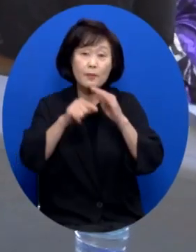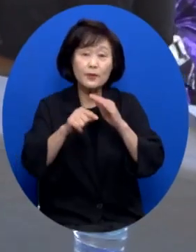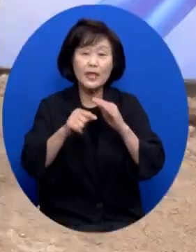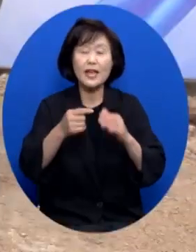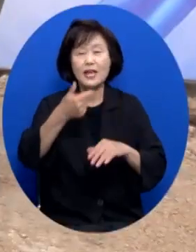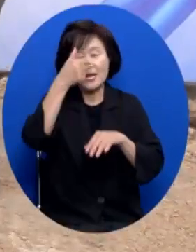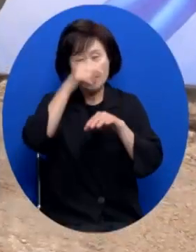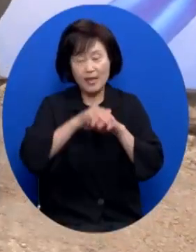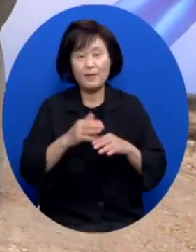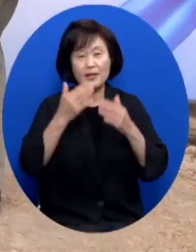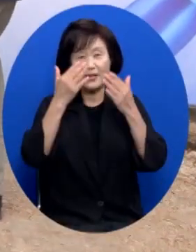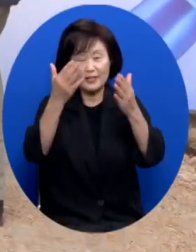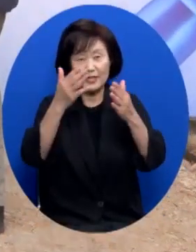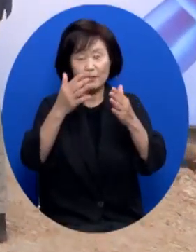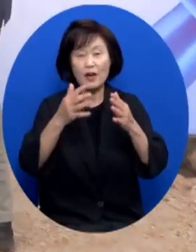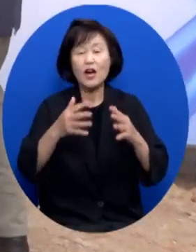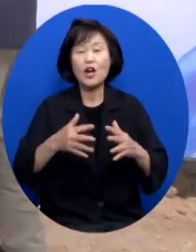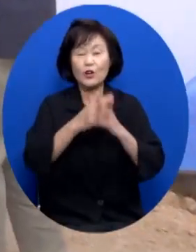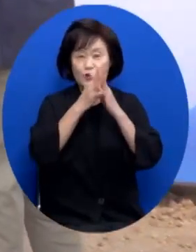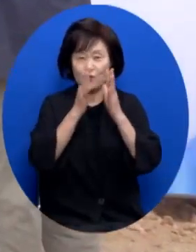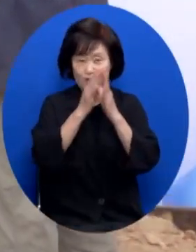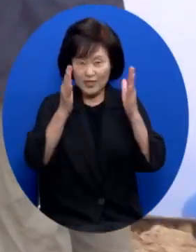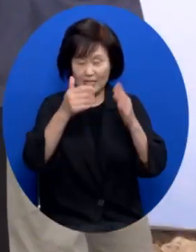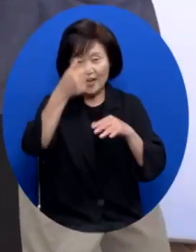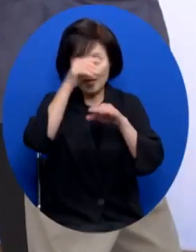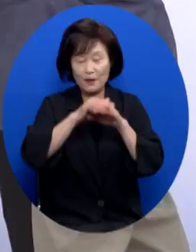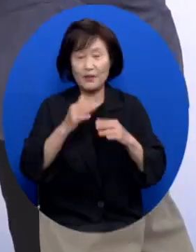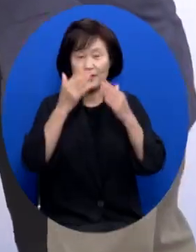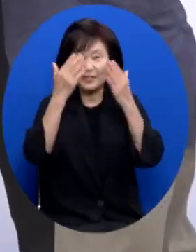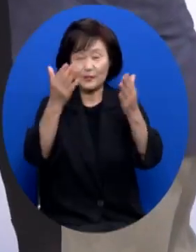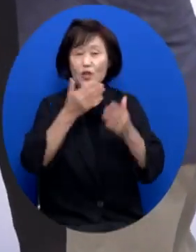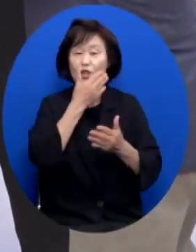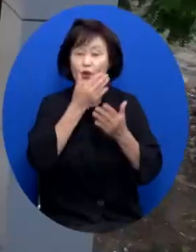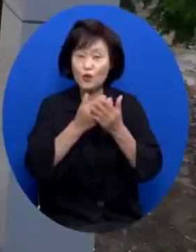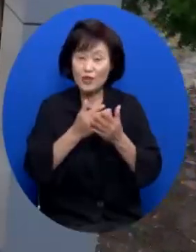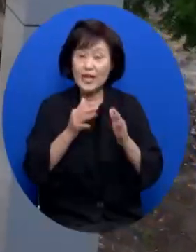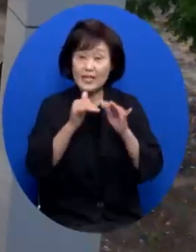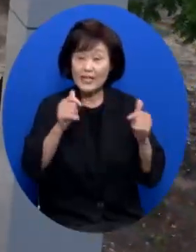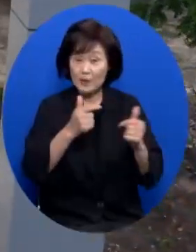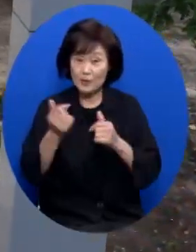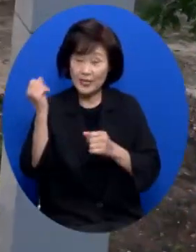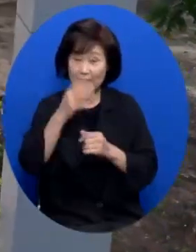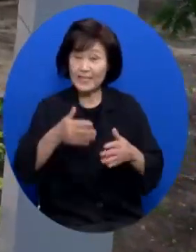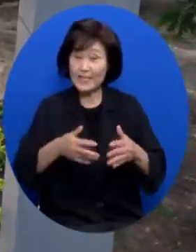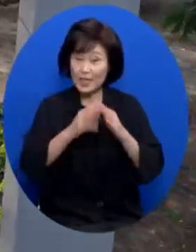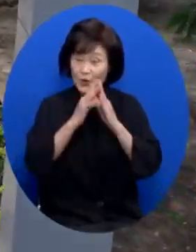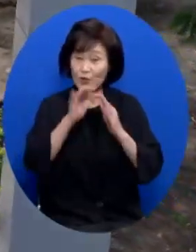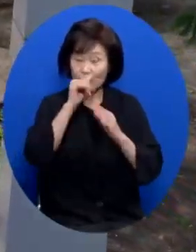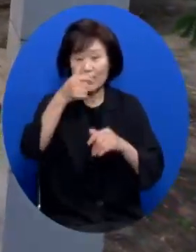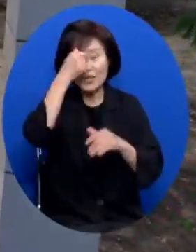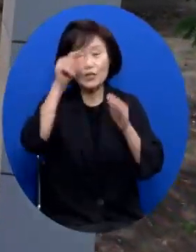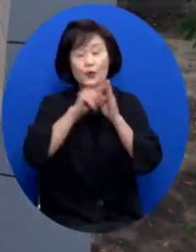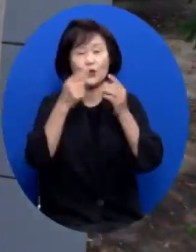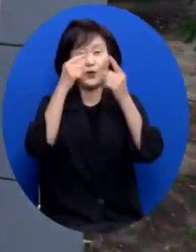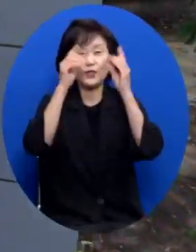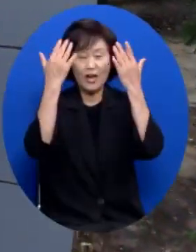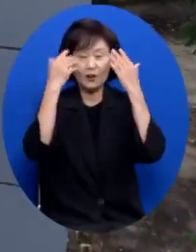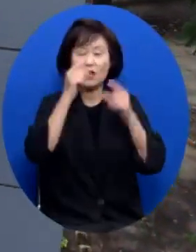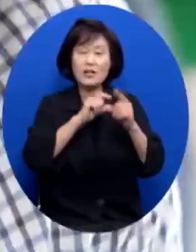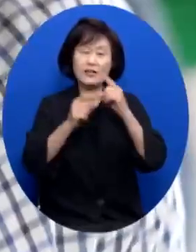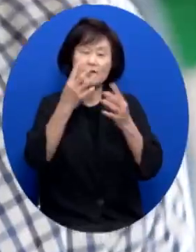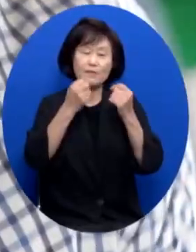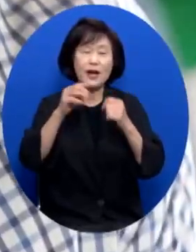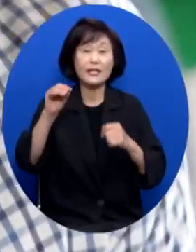드리고 기공식을 진행했습니다. 귀한 섬김들로 다시 세워지는 UAUT가 기독교 대학으로서 더욱 많은